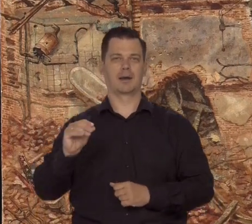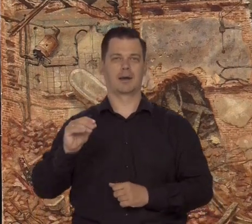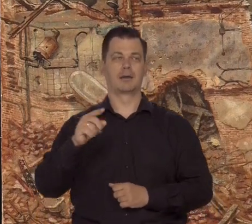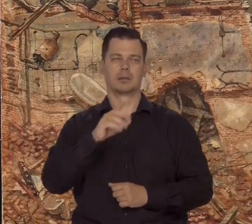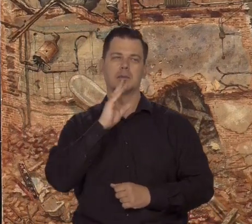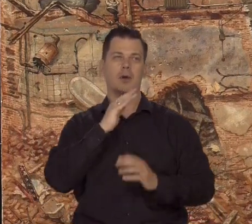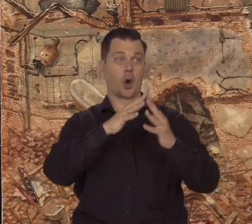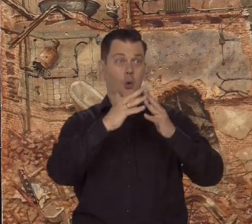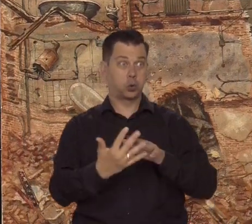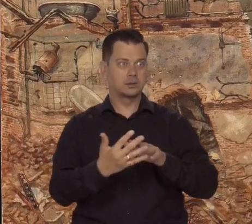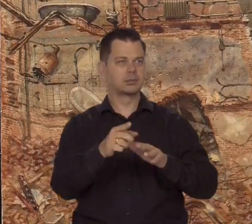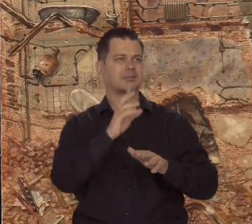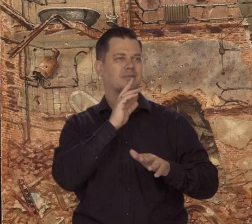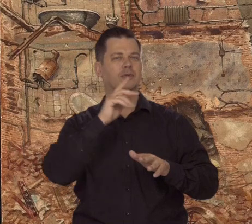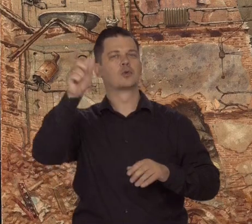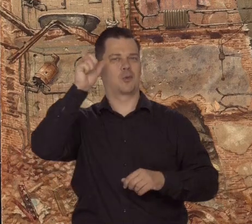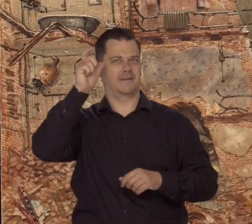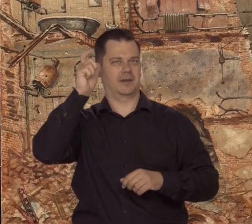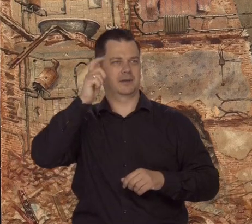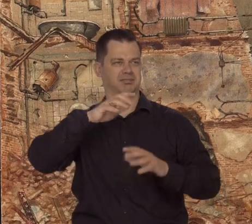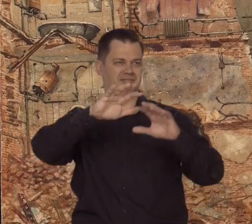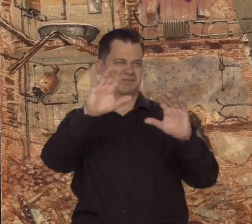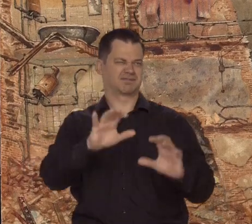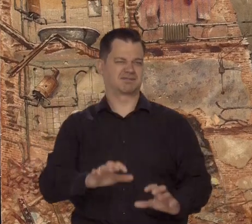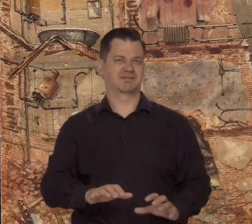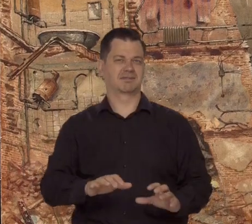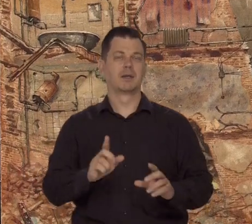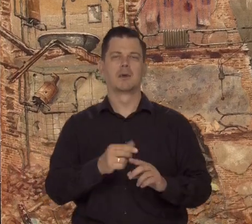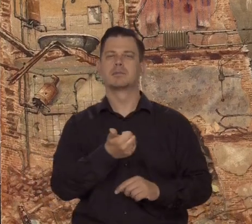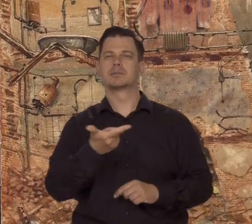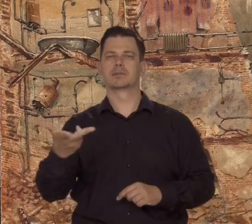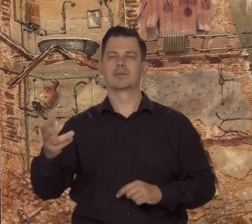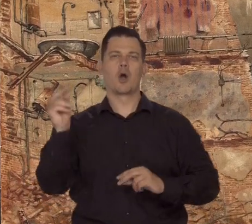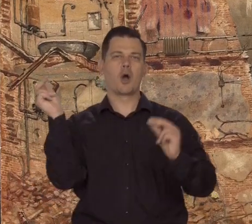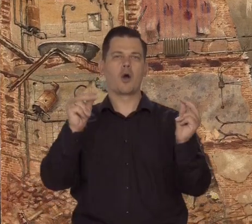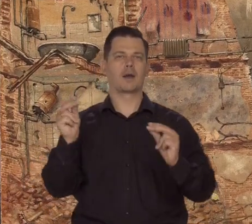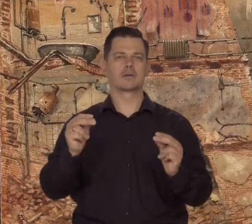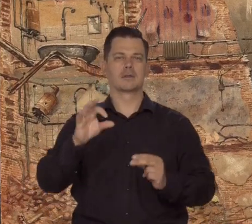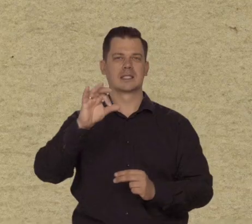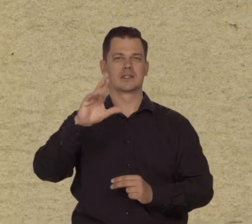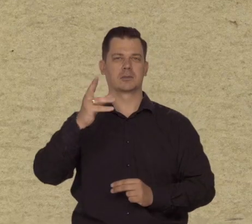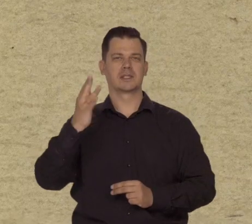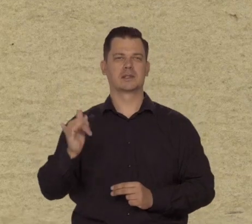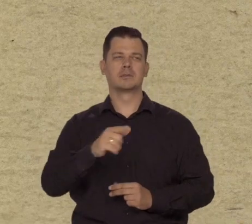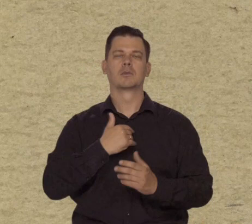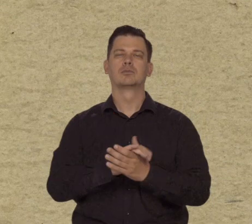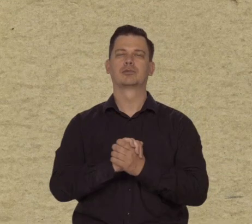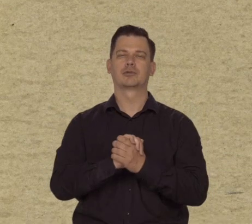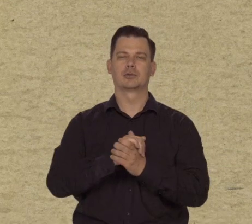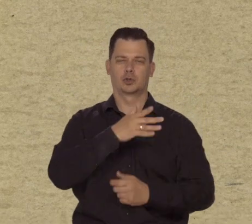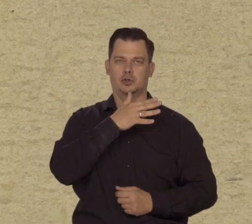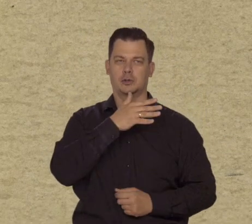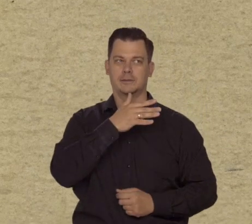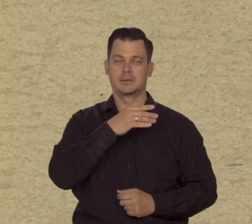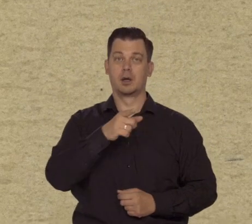który antropomorfizuje gruzy miasta, nadając im ludzką postać, lub cykl kolaży Władysława Strzemińskiego Moim przyjaciołom Żydom,